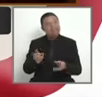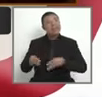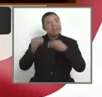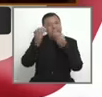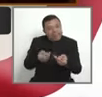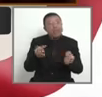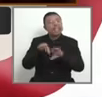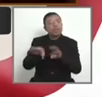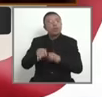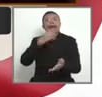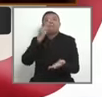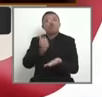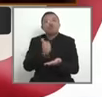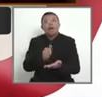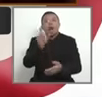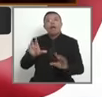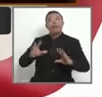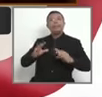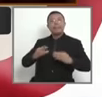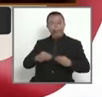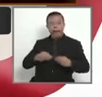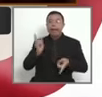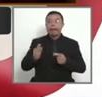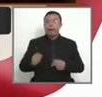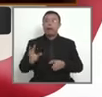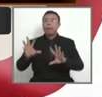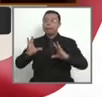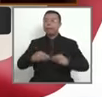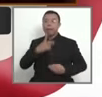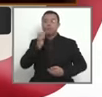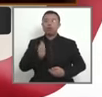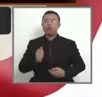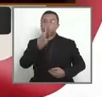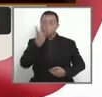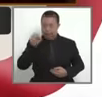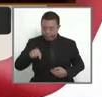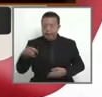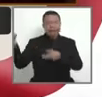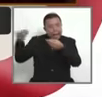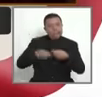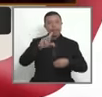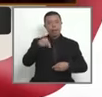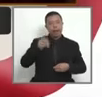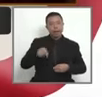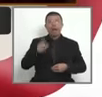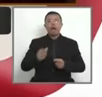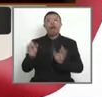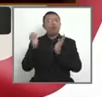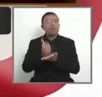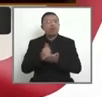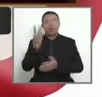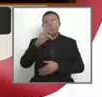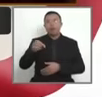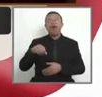atau mau keberlanjutan akhirnya dia mainnya ya abu-abu termasuk tadi saya lihat ada Dani ada mahud